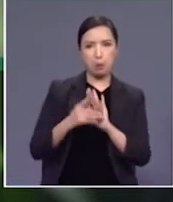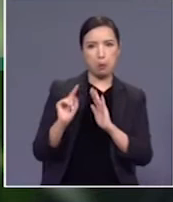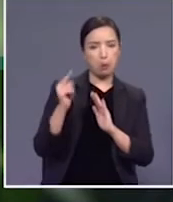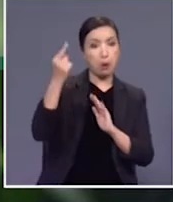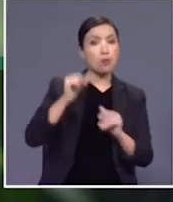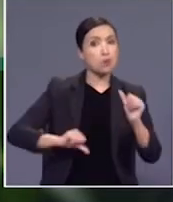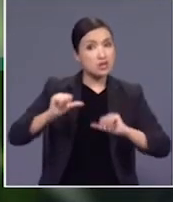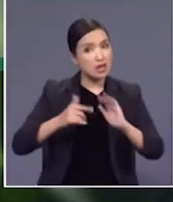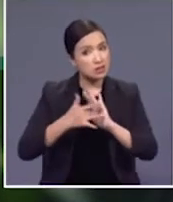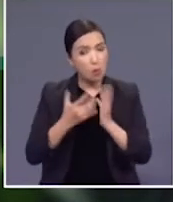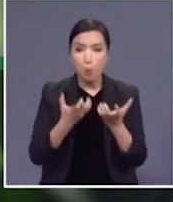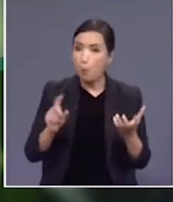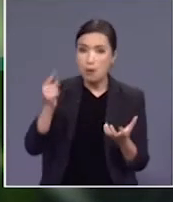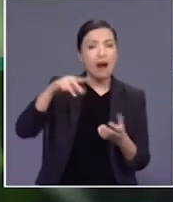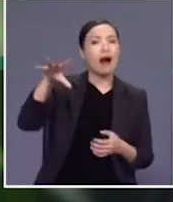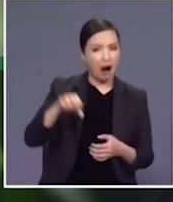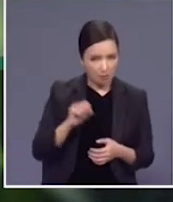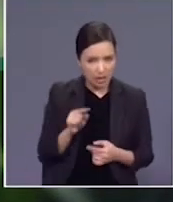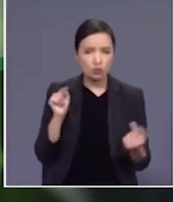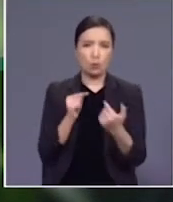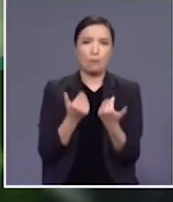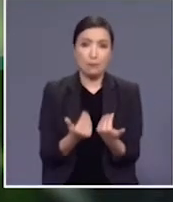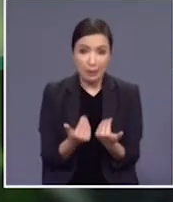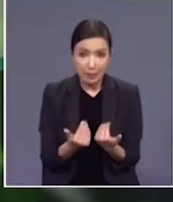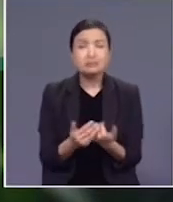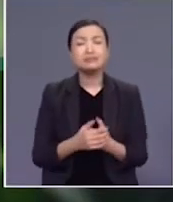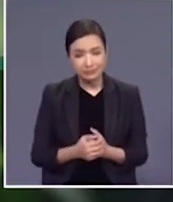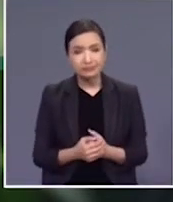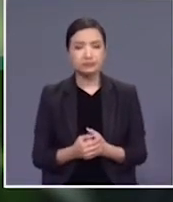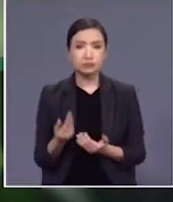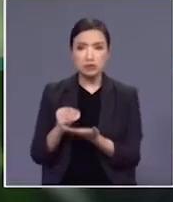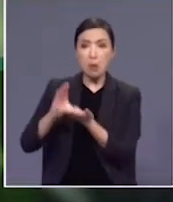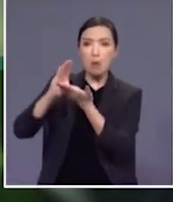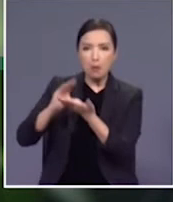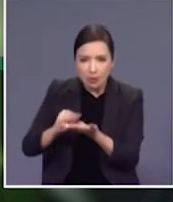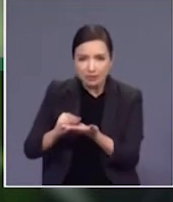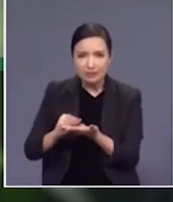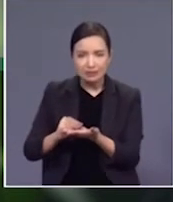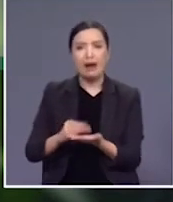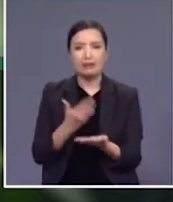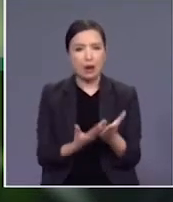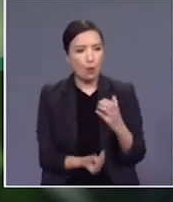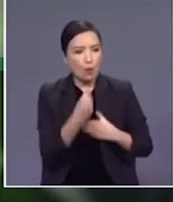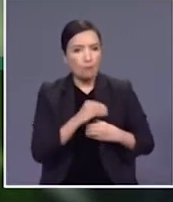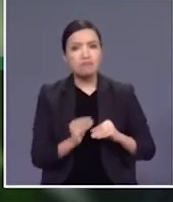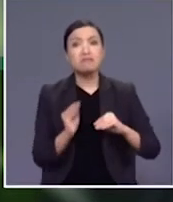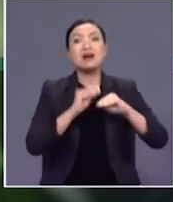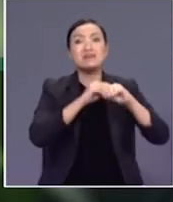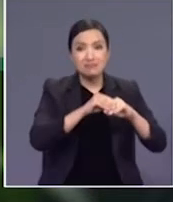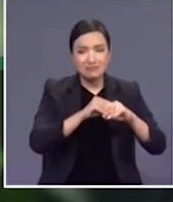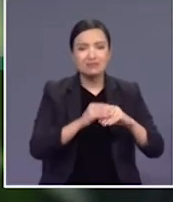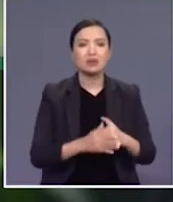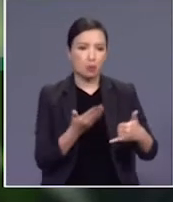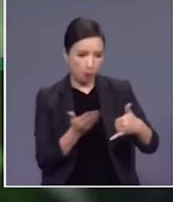วิทยาศาสตร์เทคโนโลยีและนวัตกรรมเหมาะกับยุคใหม่ไปใช้สำหรับการลดต้นทุนและเพิ่มรายได้ 2. ยกระดับเกษตร